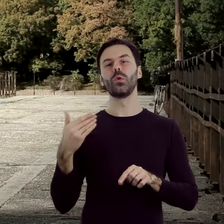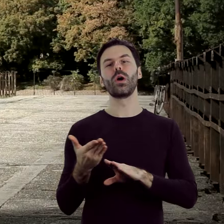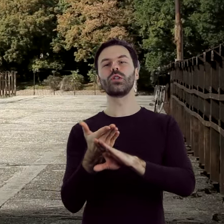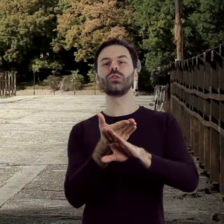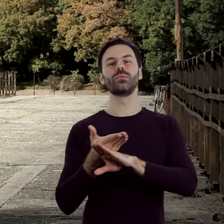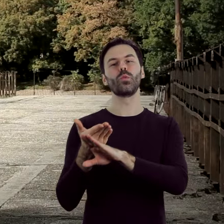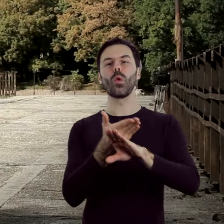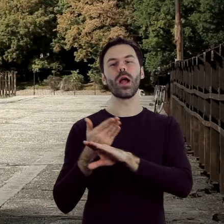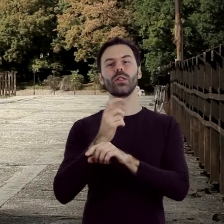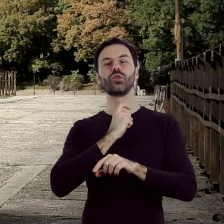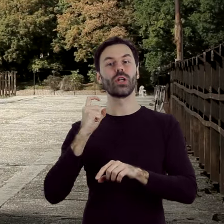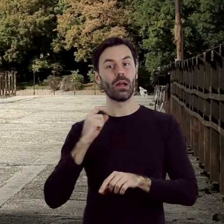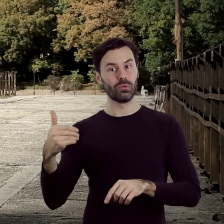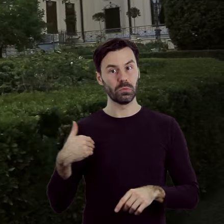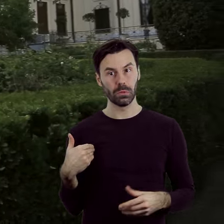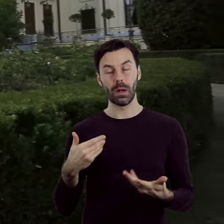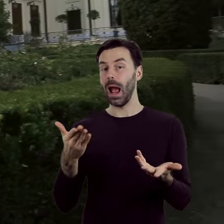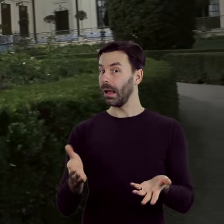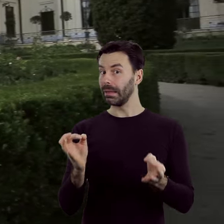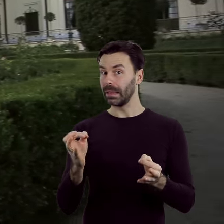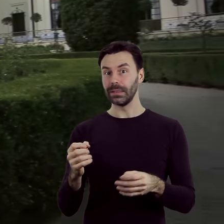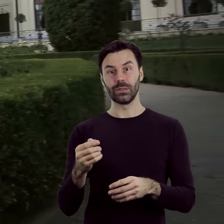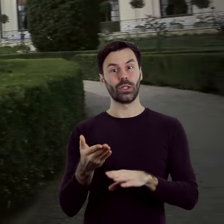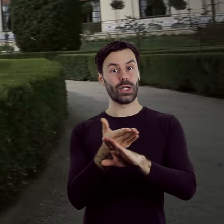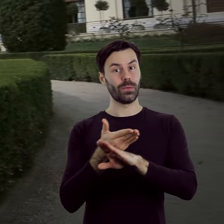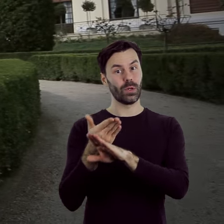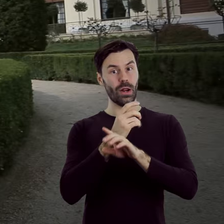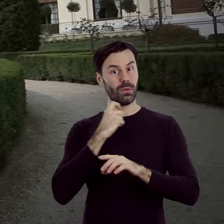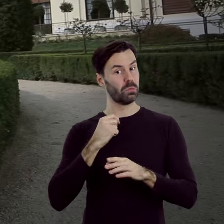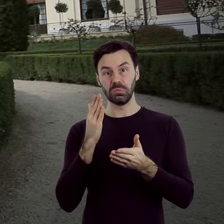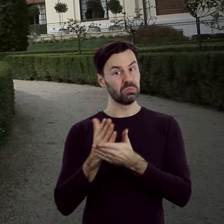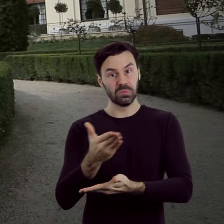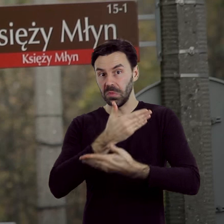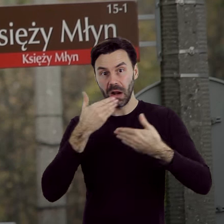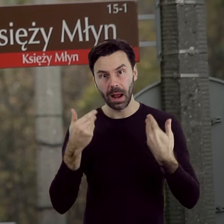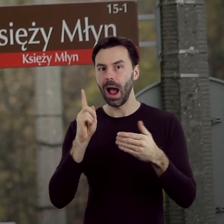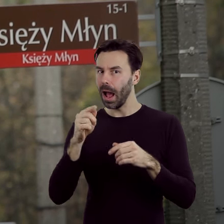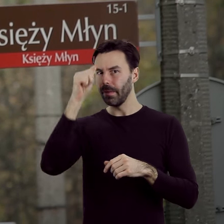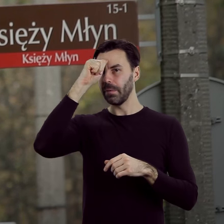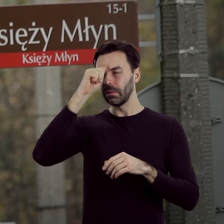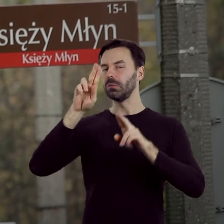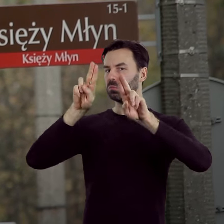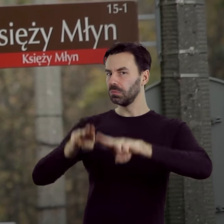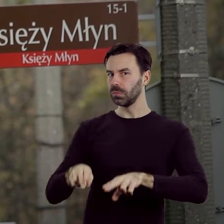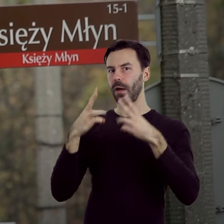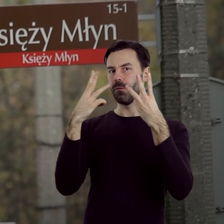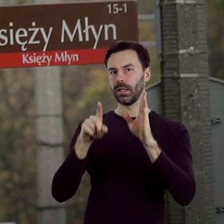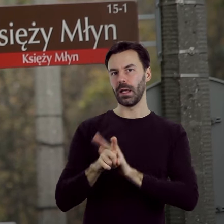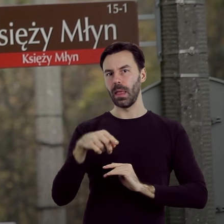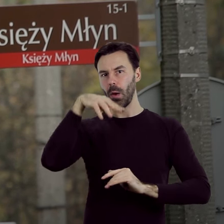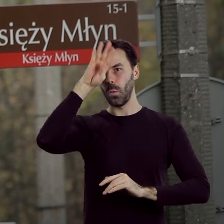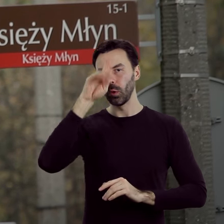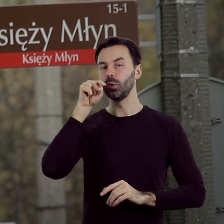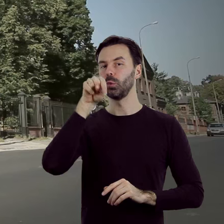łódzkich, czyli księżego młyna. Młyn już dawno nie istnieje, ale nazwa pozostała i stała się ważna dla